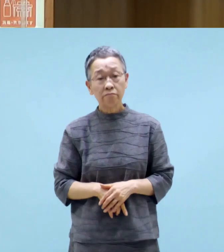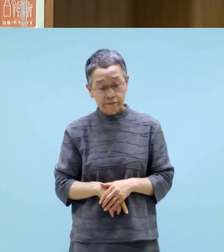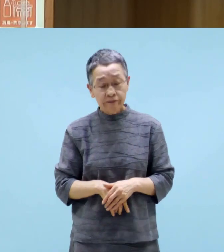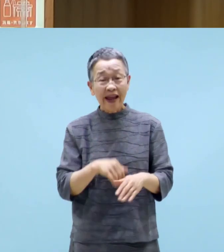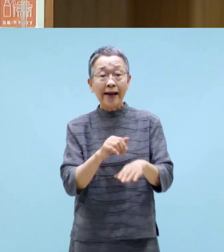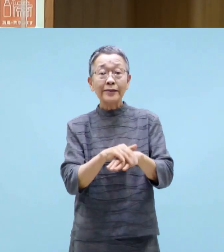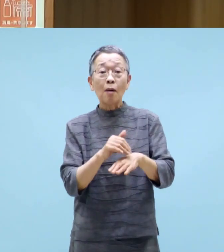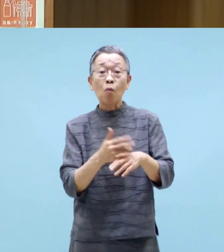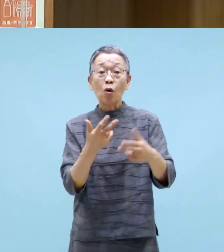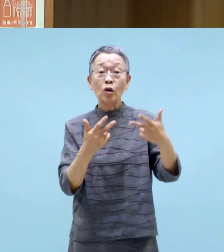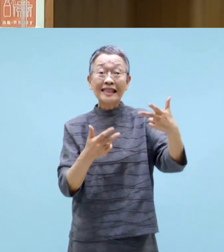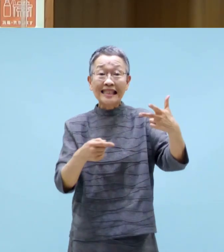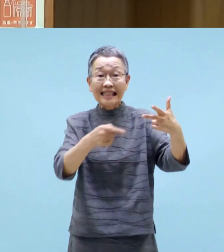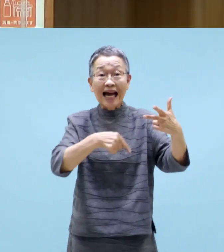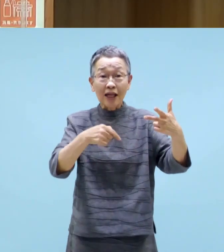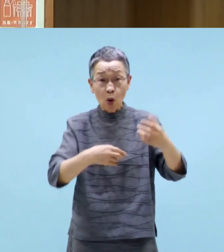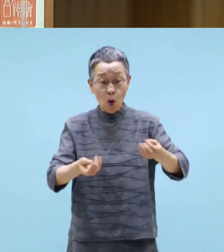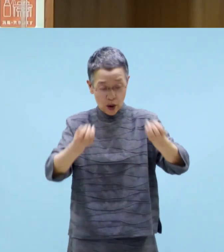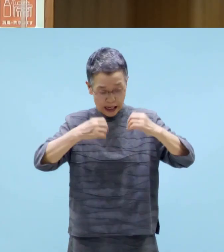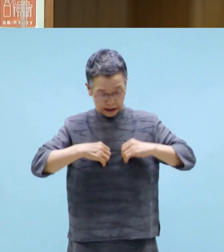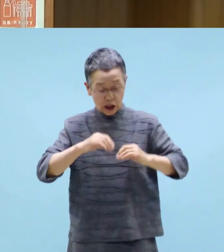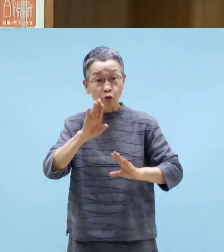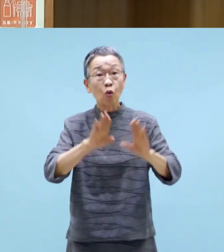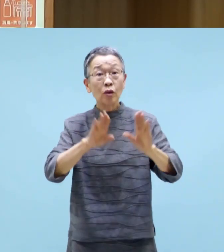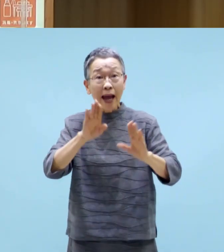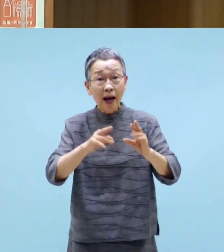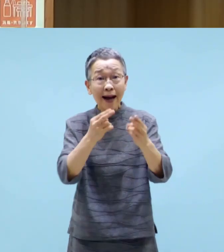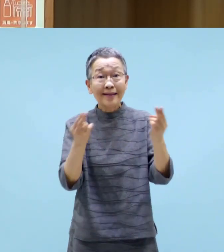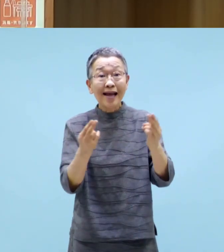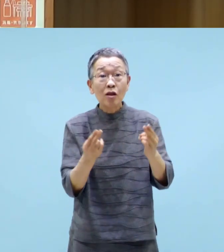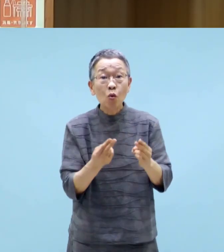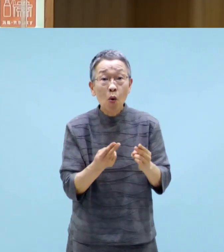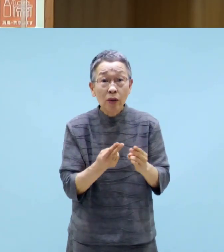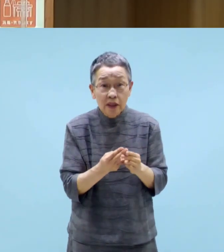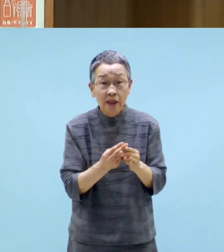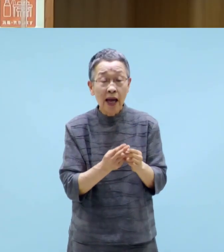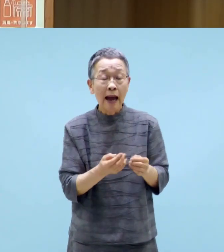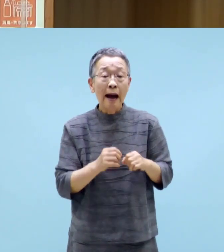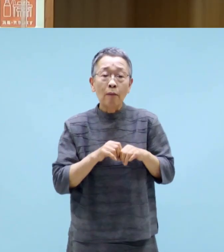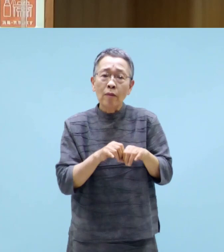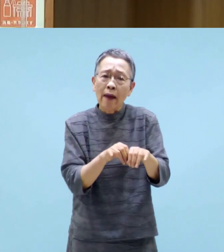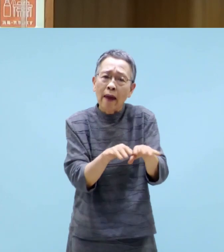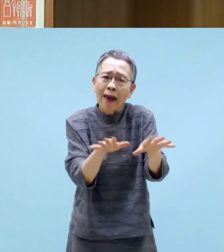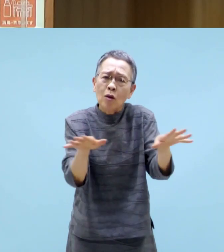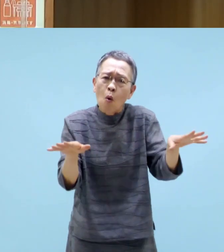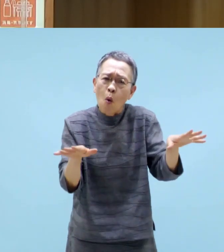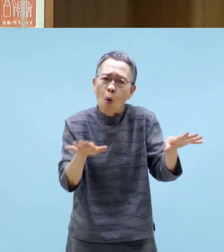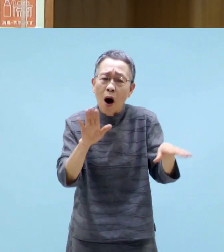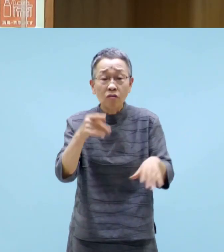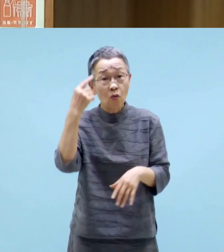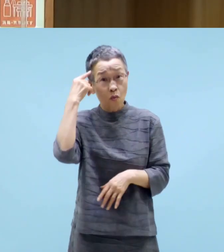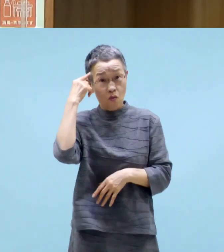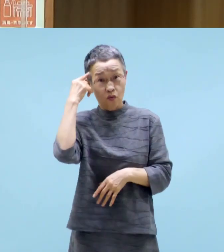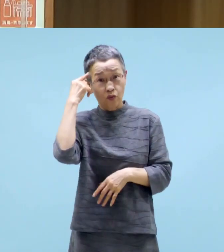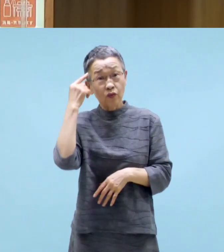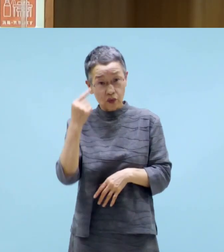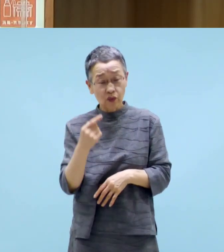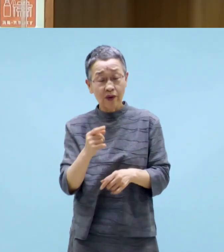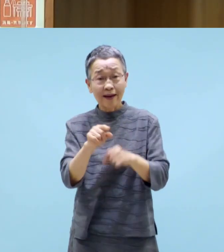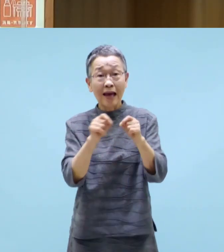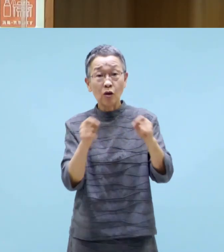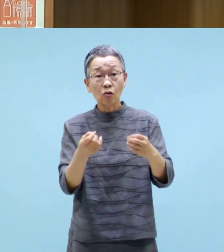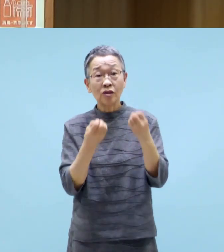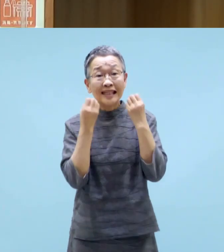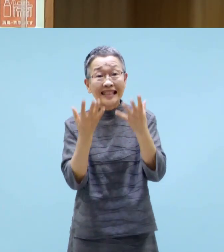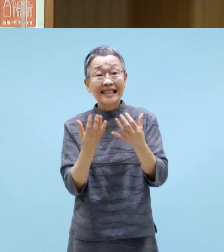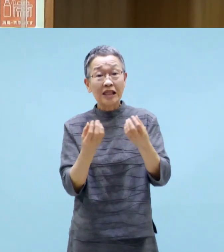染状況が、まあ、全島に与える影響が大きいんですね。あの結局新規感染者数